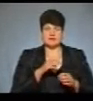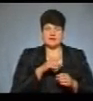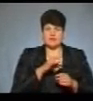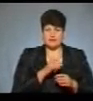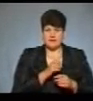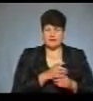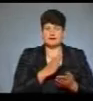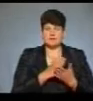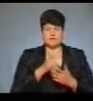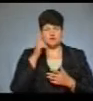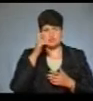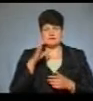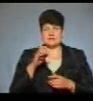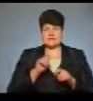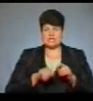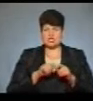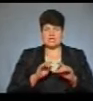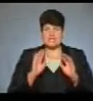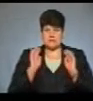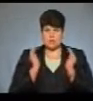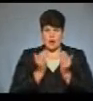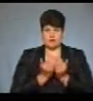знаходиться у Чортківському слідчому ізоляторі.